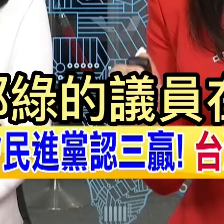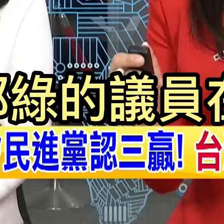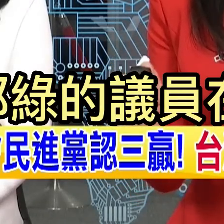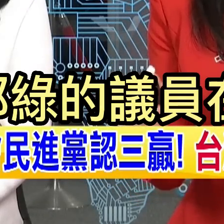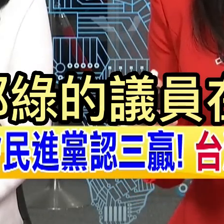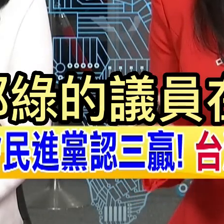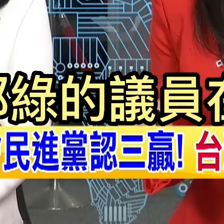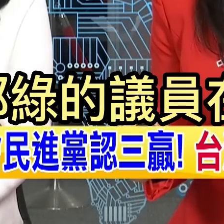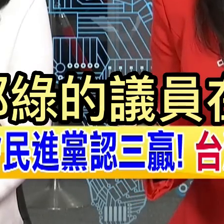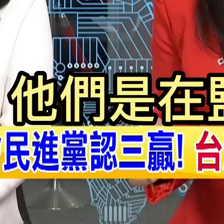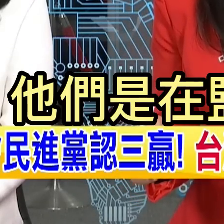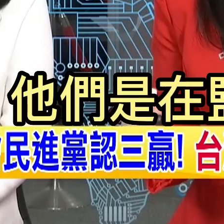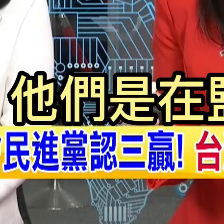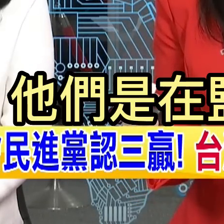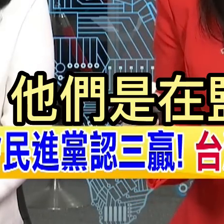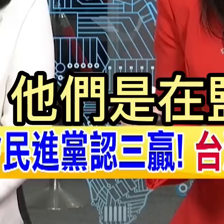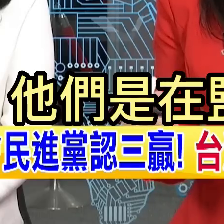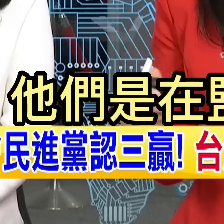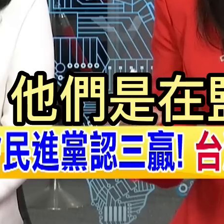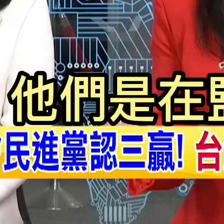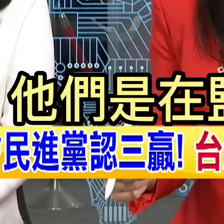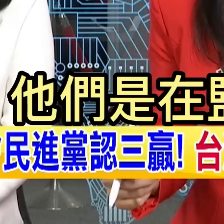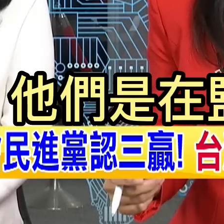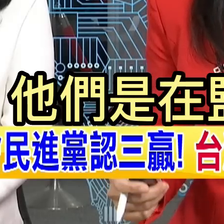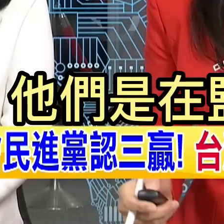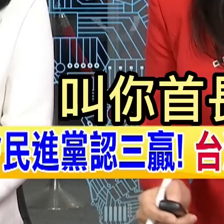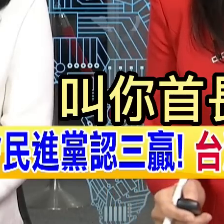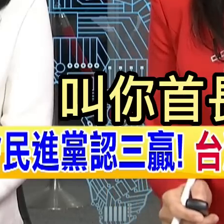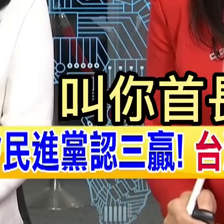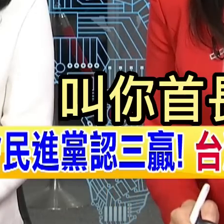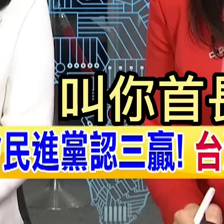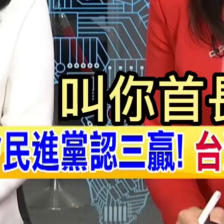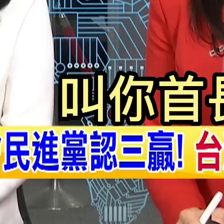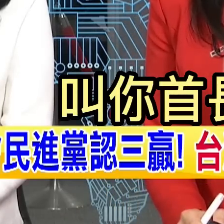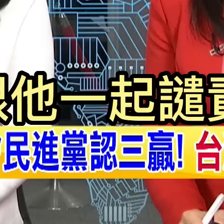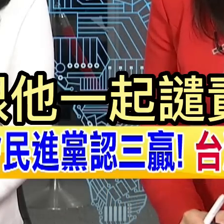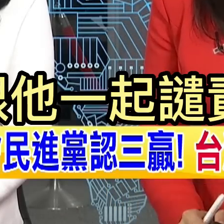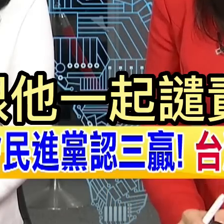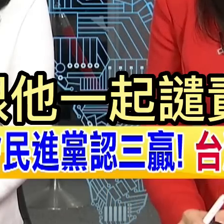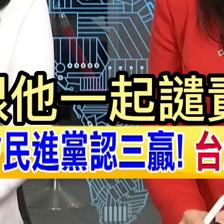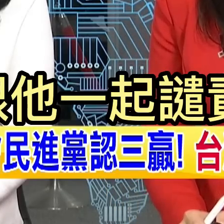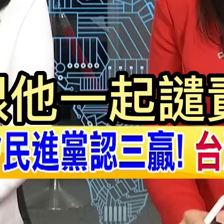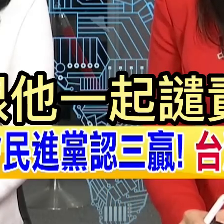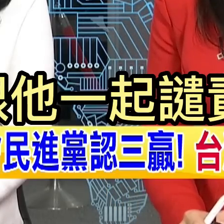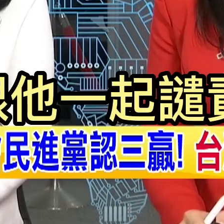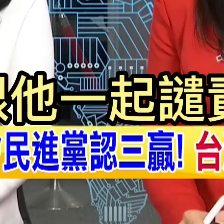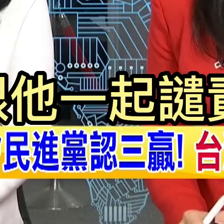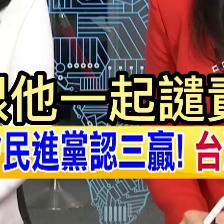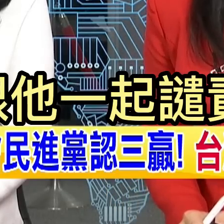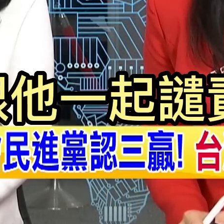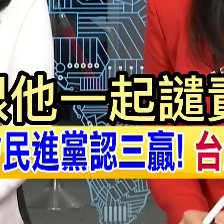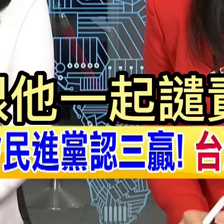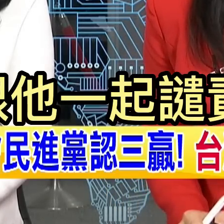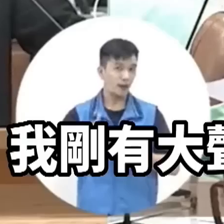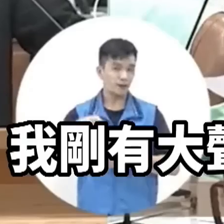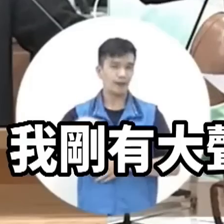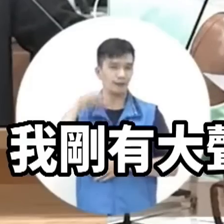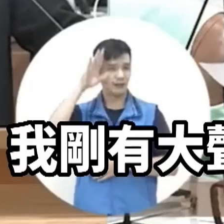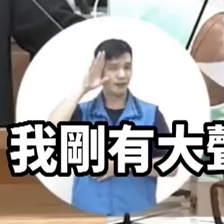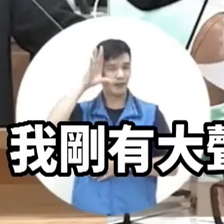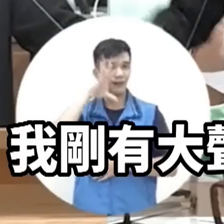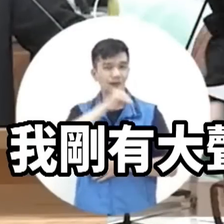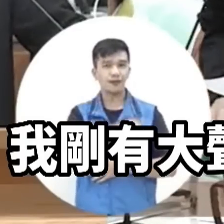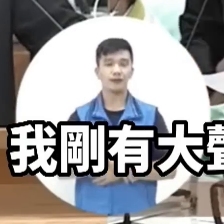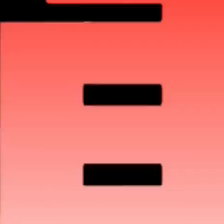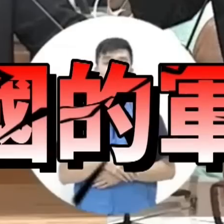在议会上面他们是在监督什么？叫你首长要跟他一起谴责中国大陆。 我刚才